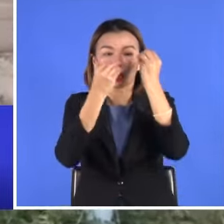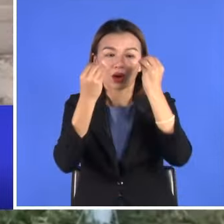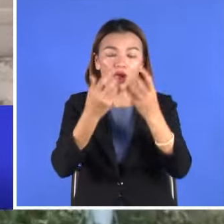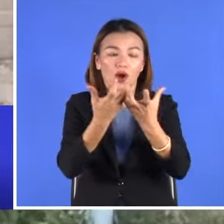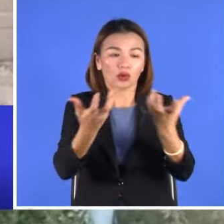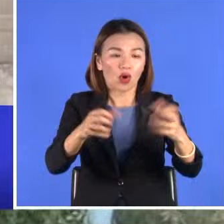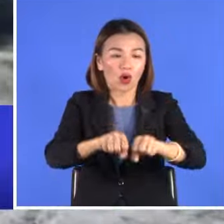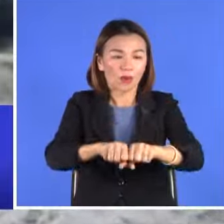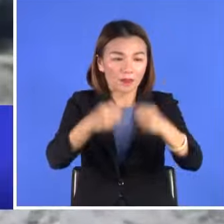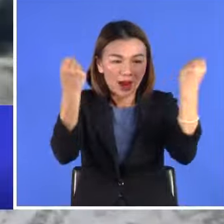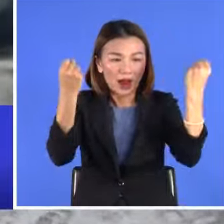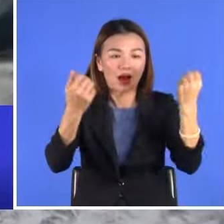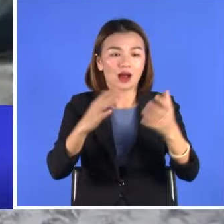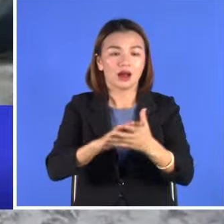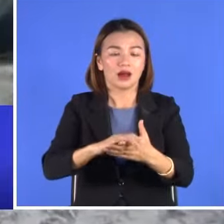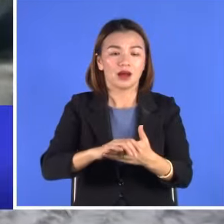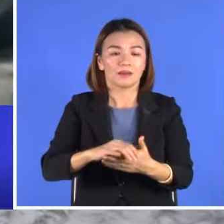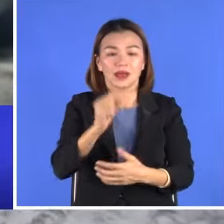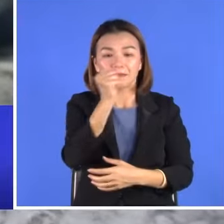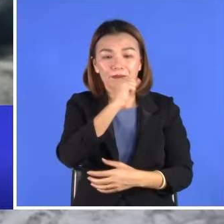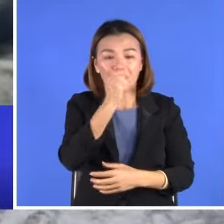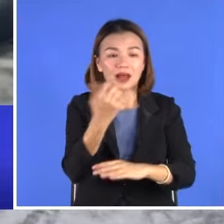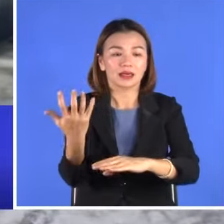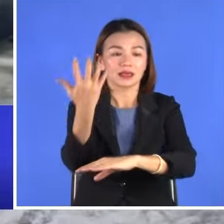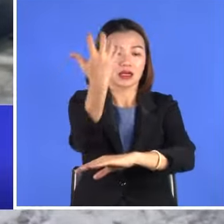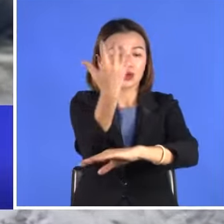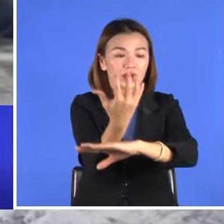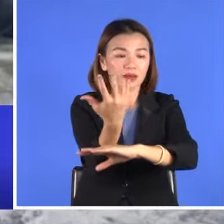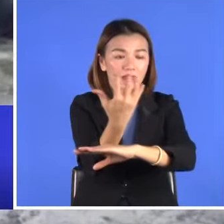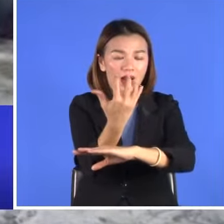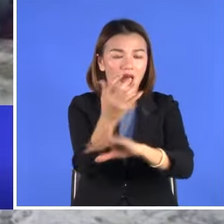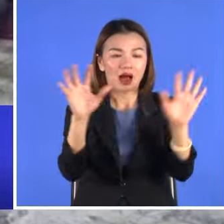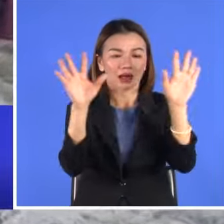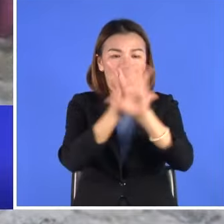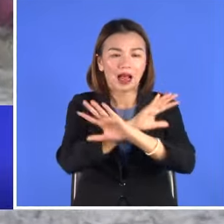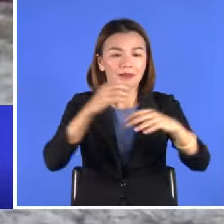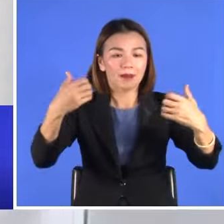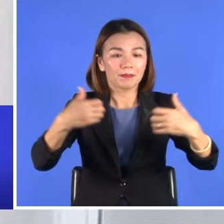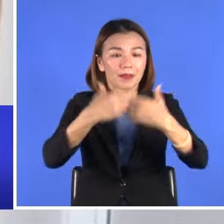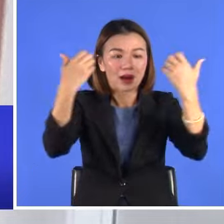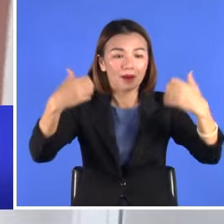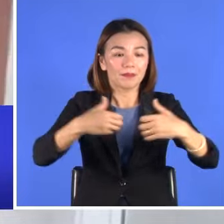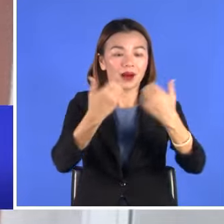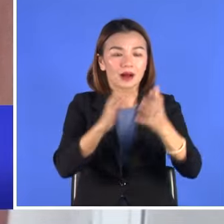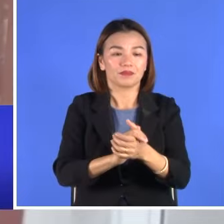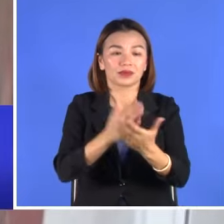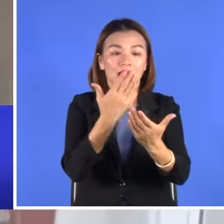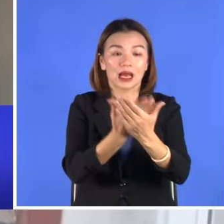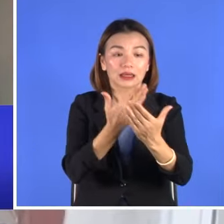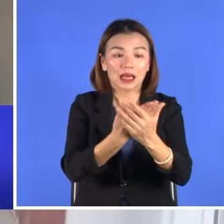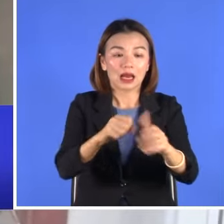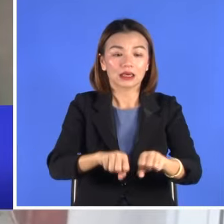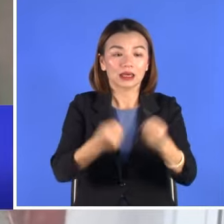งัดแงะมีไมค์มีทีวีถูกต่อเหมือนจากจัดงานปาร์ตี้กันสนุกสนานมูลค่าความเสียหายกว่า 100,000